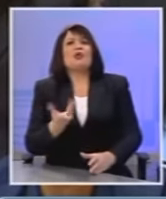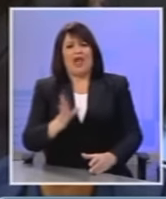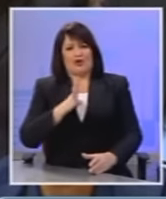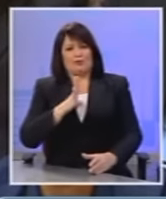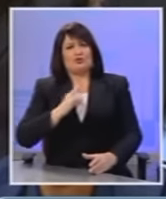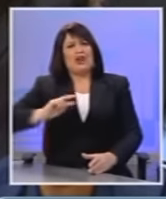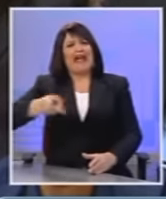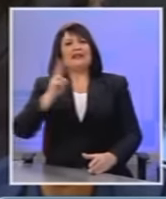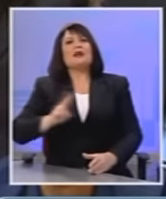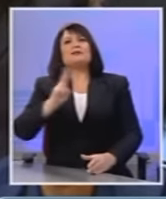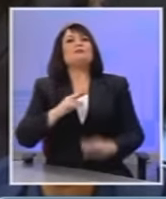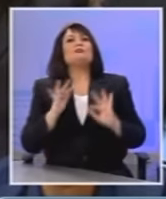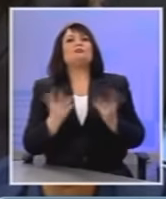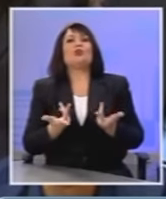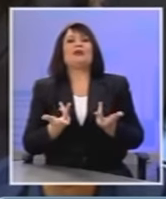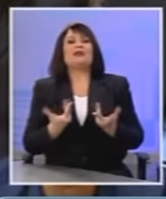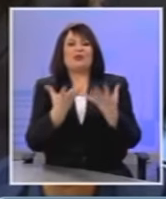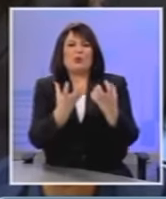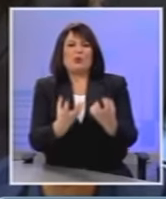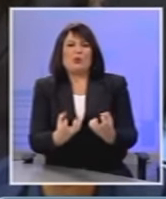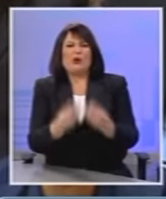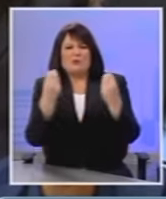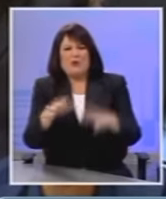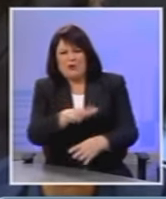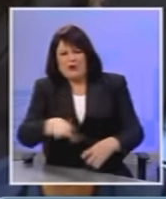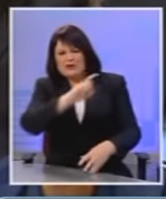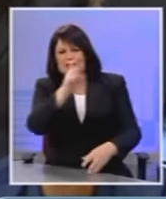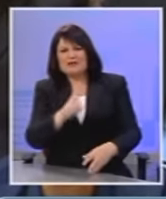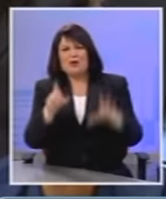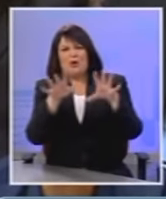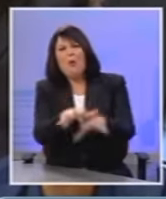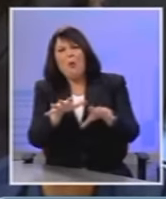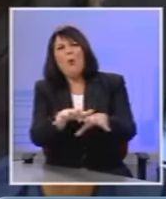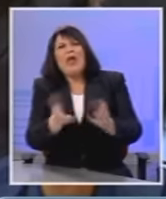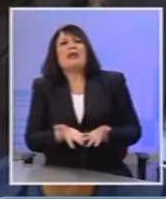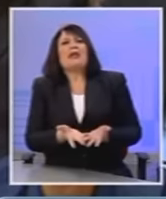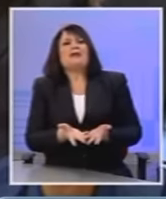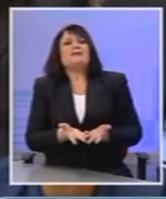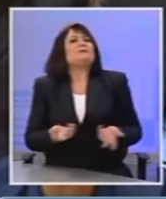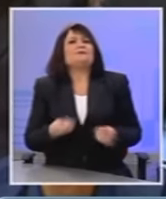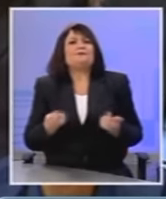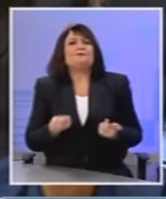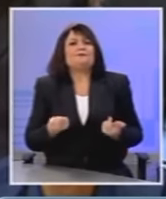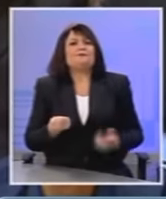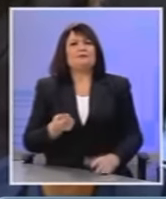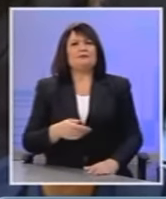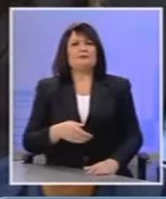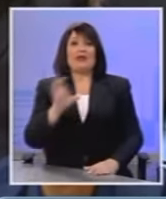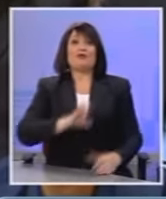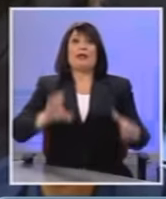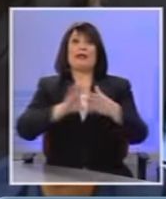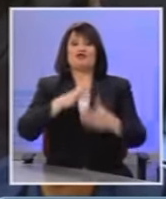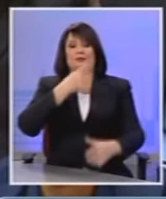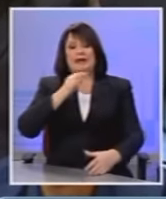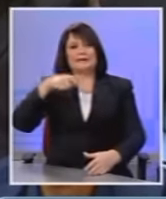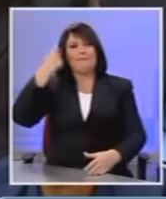σας? Εκεί σαπίζουν μέσα σε άθλιες συνθήκες και την ίδια στιγμή η μαμά μας η Ευρωπαϊκή Ένωση,